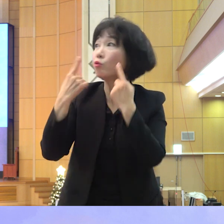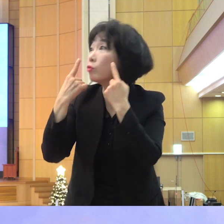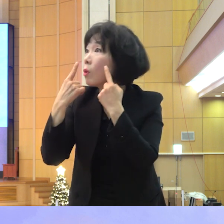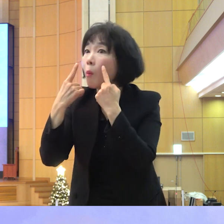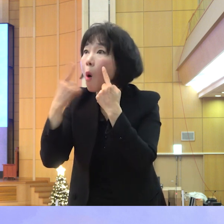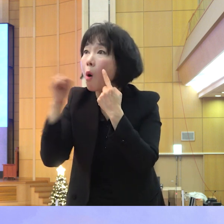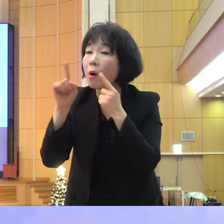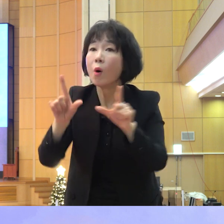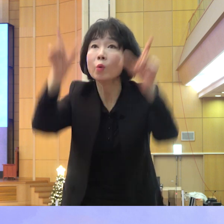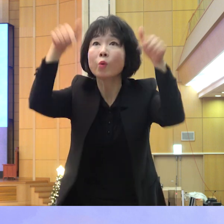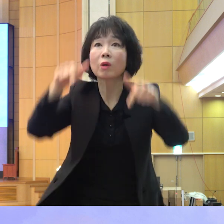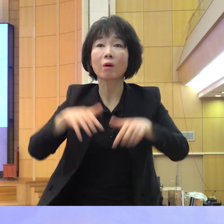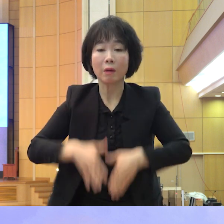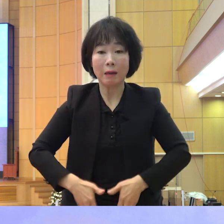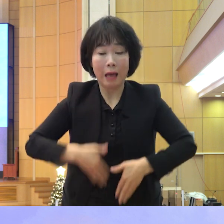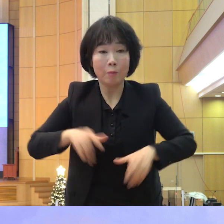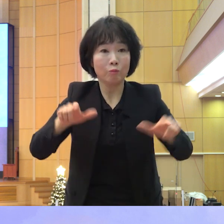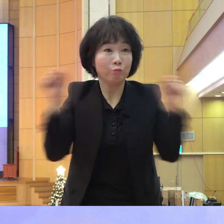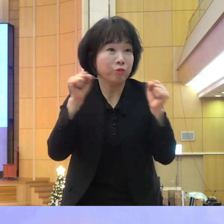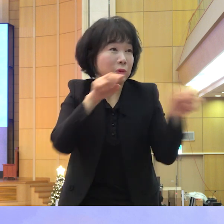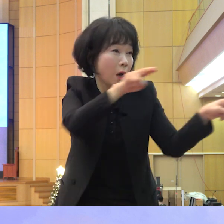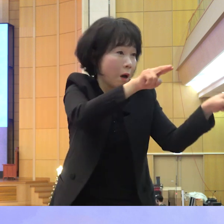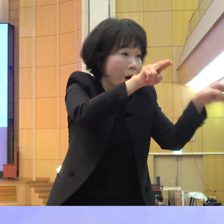바라봐라? 동서남북을 바라보라.